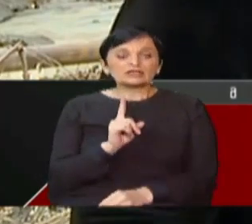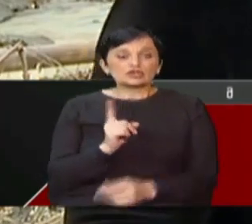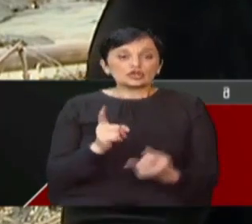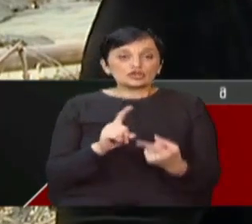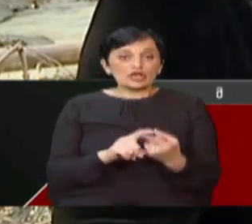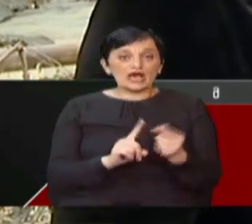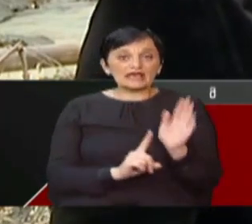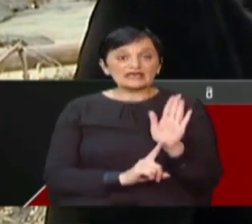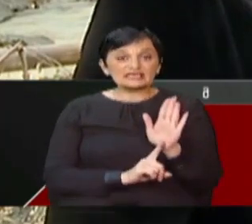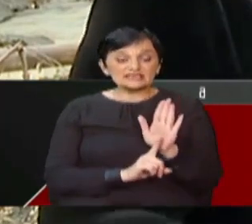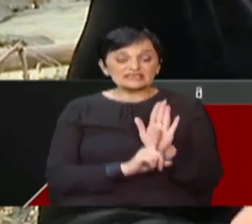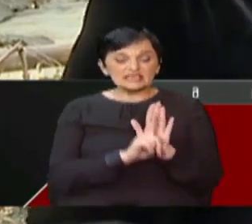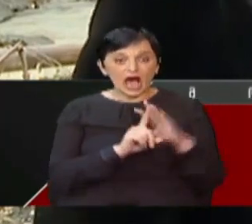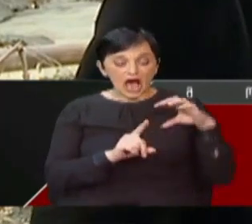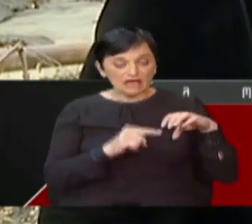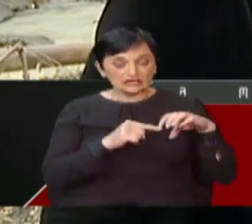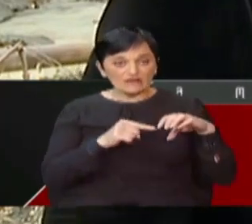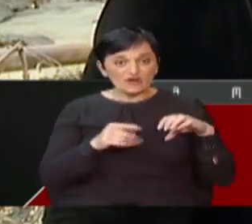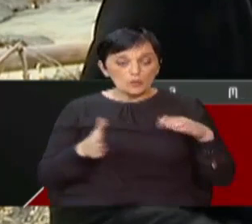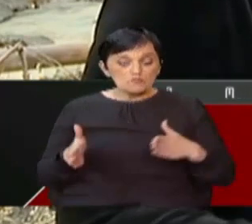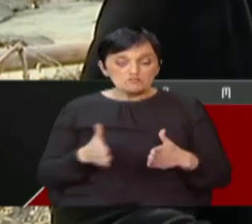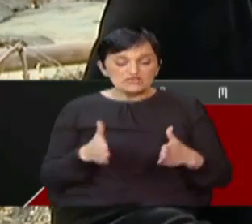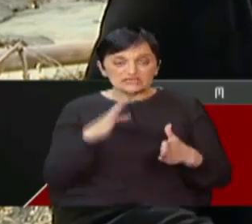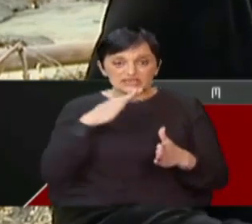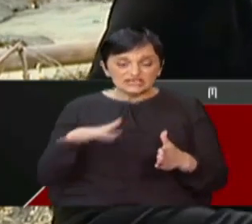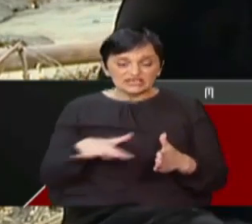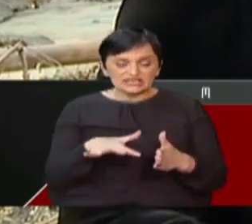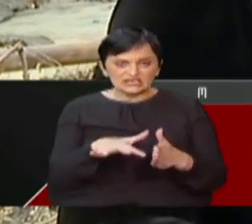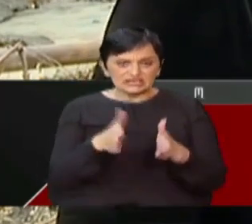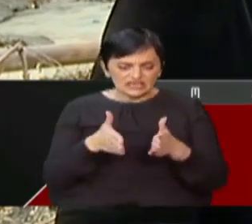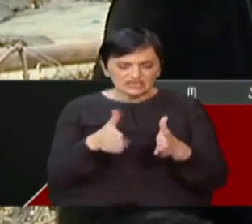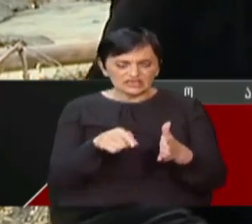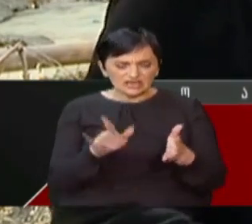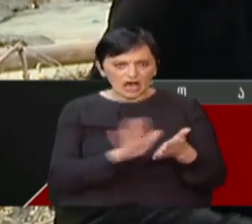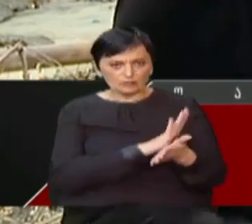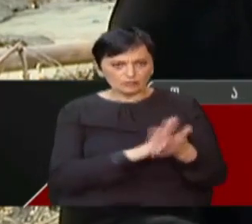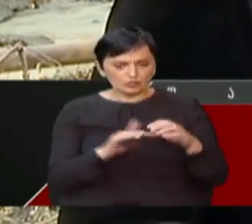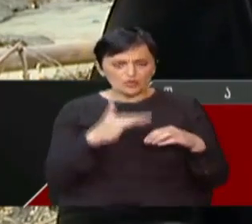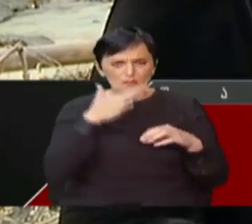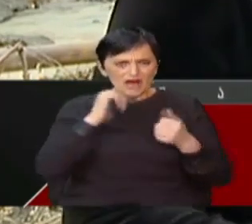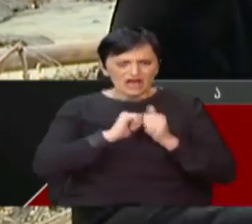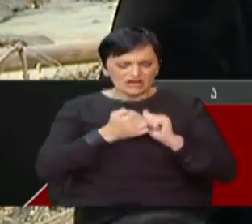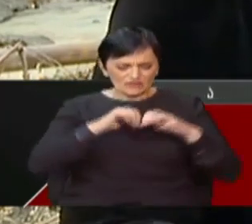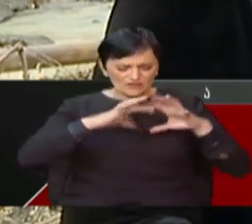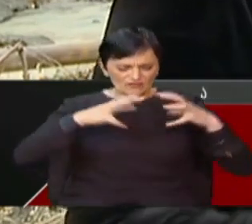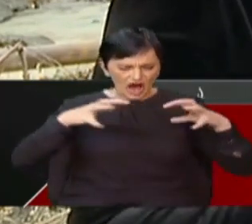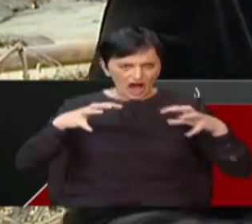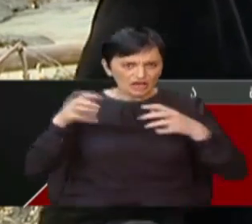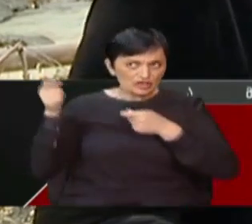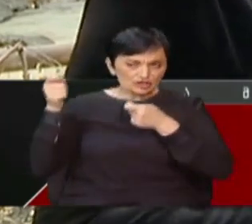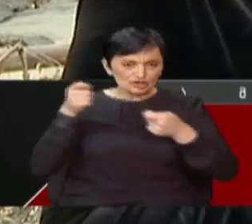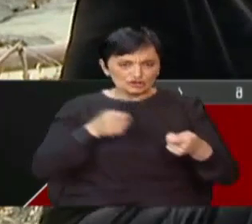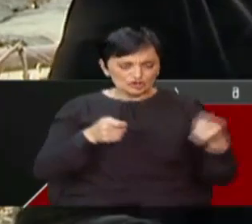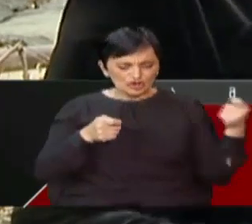სათავე ნაგებობების გაწმენდას და მდინარის კალაპოტის გაწმენდას, რომელიც საკმაოდ ბევრი ქვაღორღით და ჩამონატანი